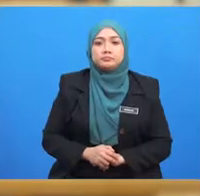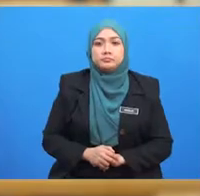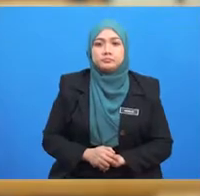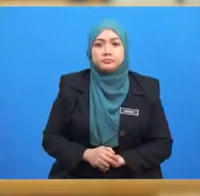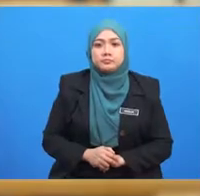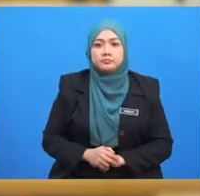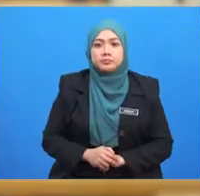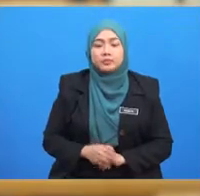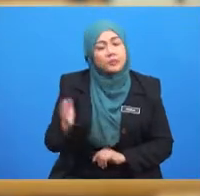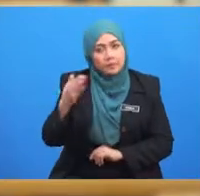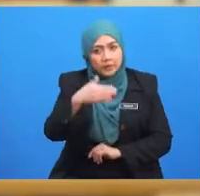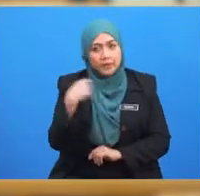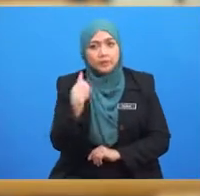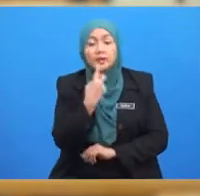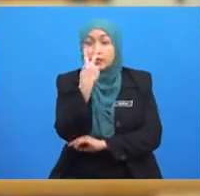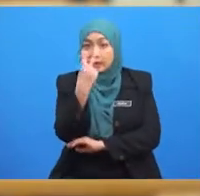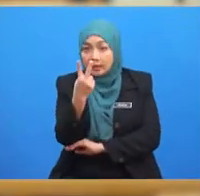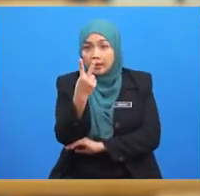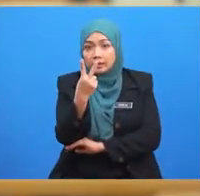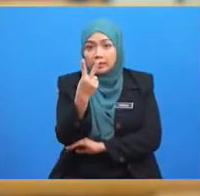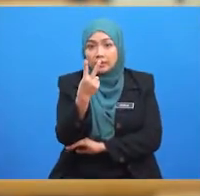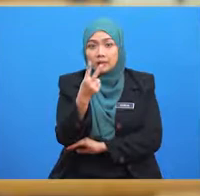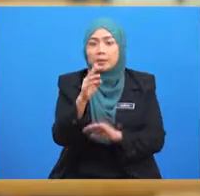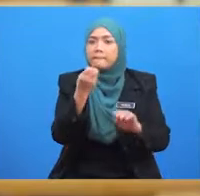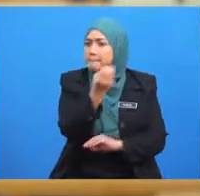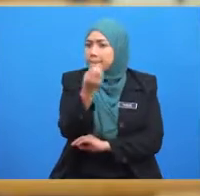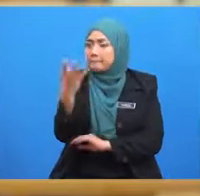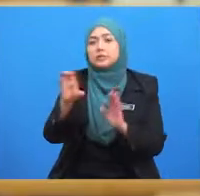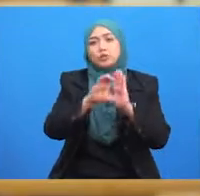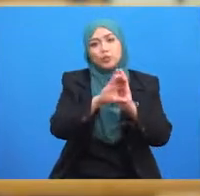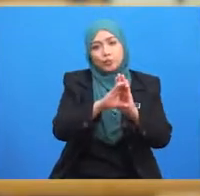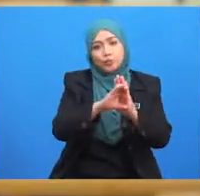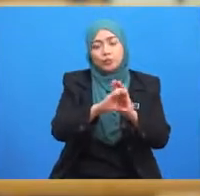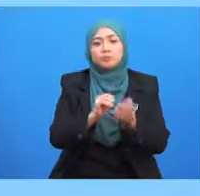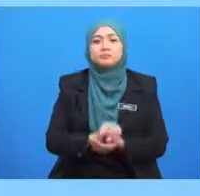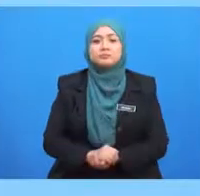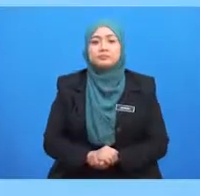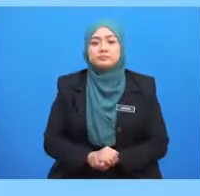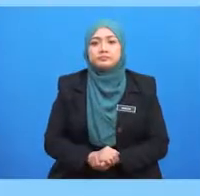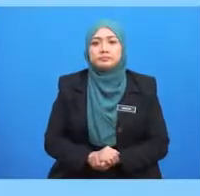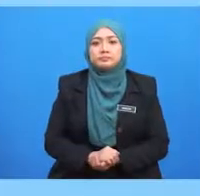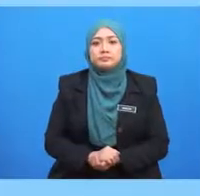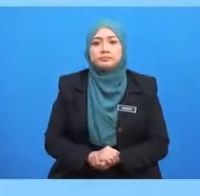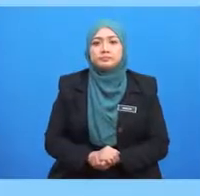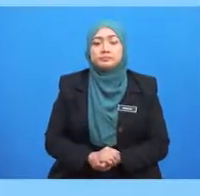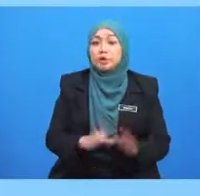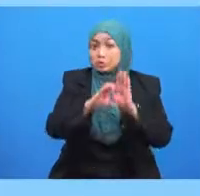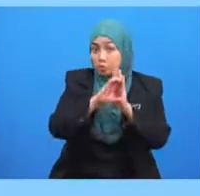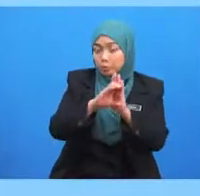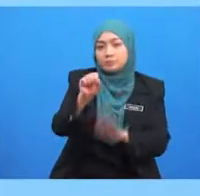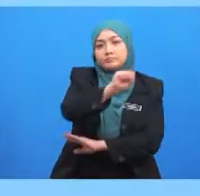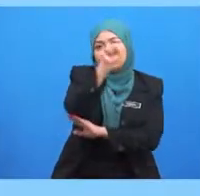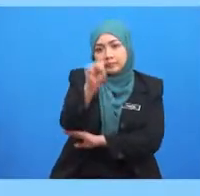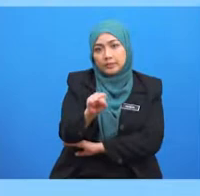Indeks ini Mari kita lihat beberapa contoh anda sudah bersedih job bila